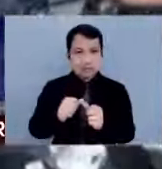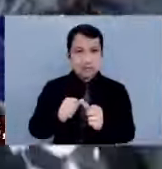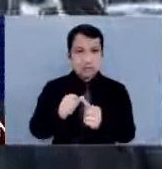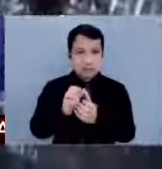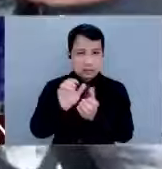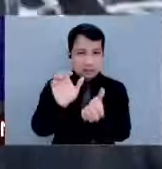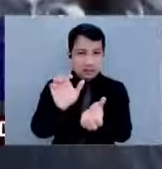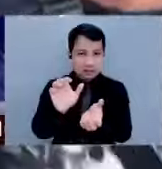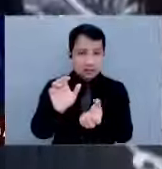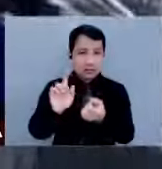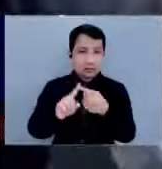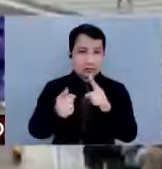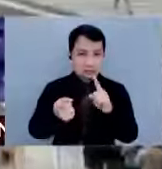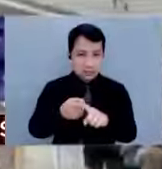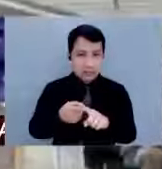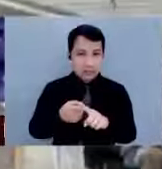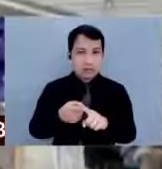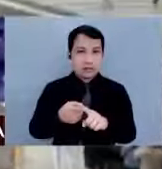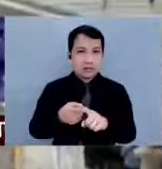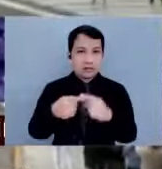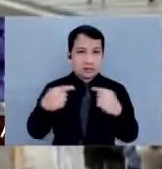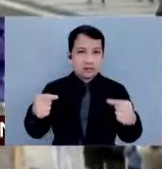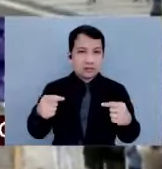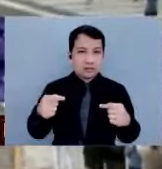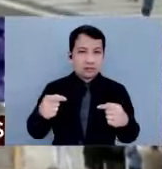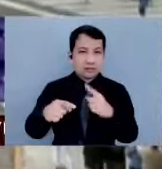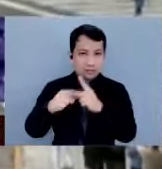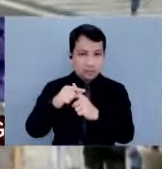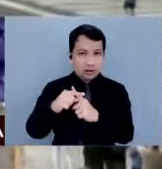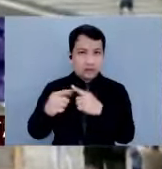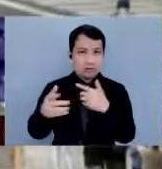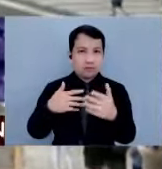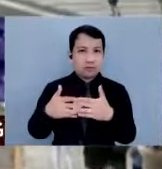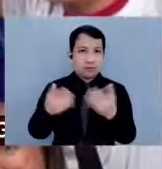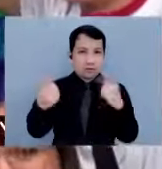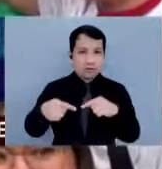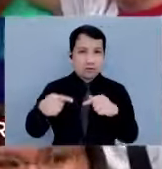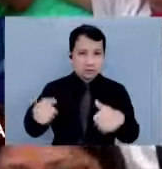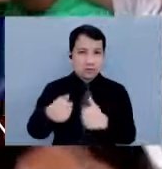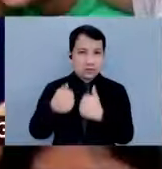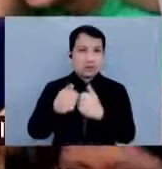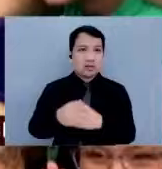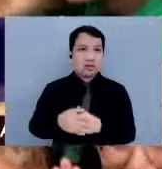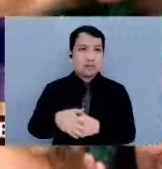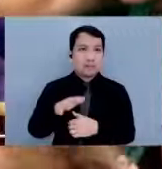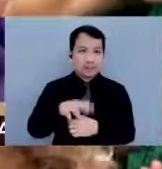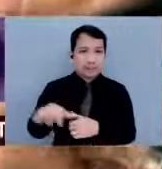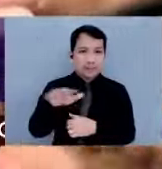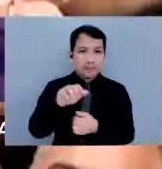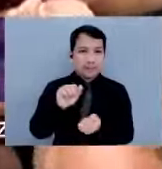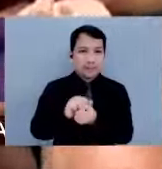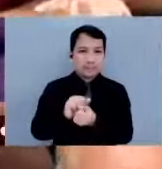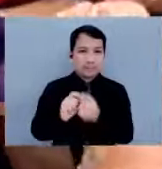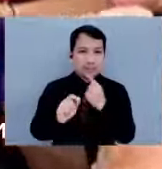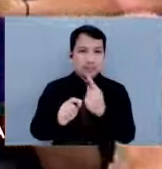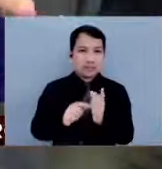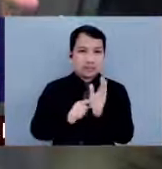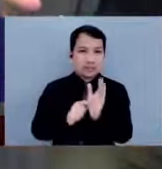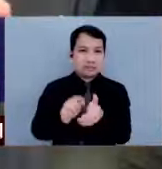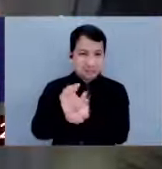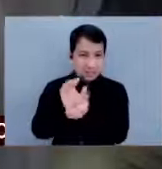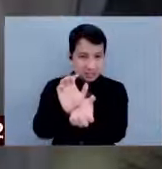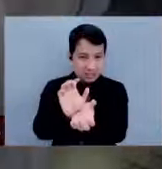gaya ng friendship at panatiling positibo sa kabila ng mga hamon. Lahat ng yan, utang na loob ng fans sa Dragon